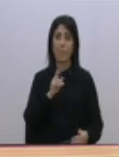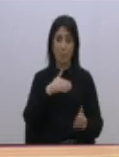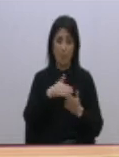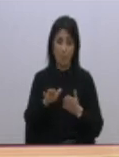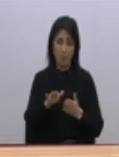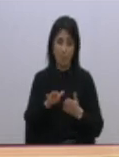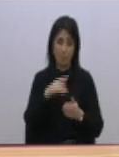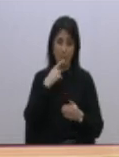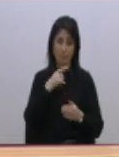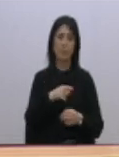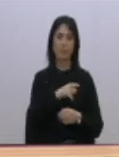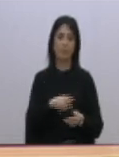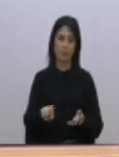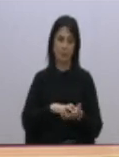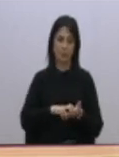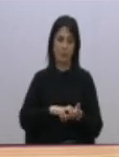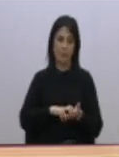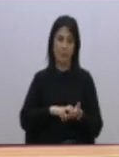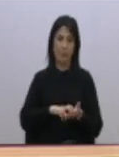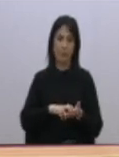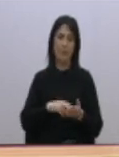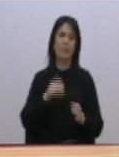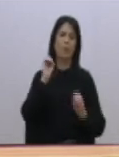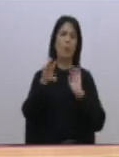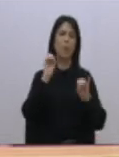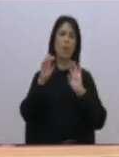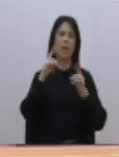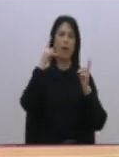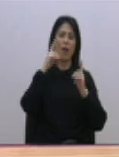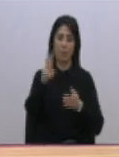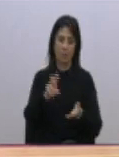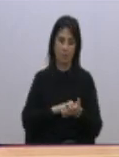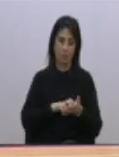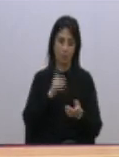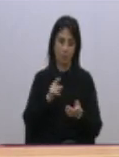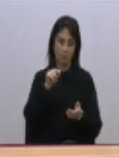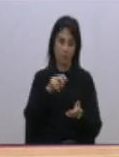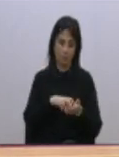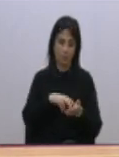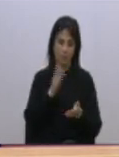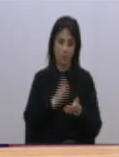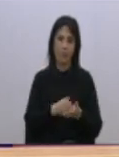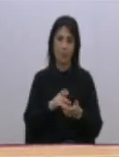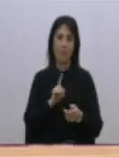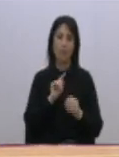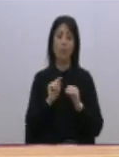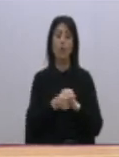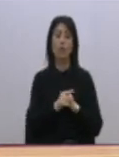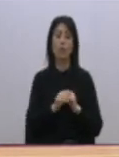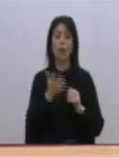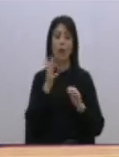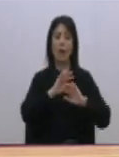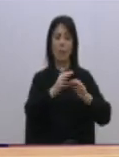ამბობს საგამოძიებო კომისიის შექმნაზე, რაც არ უნდა უაზრო არგუმენტები მოიგონოს, ეს ნიშნავს, რომ მას დასამალი აქვს, რაღაცას